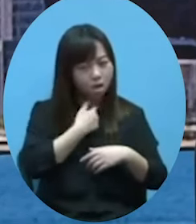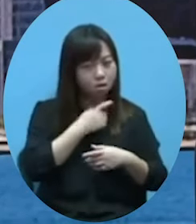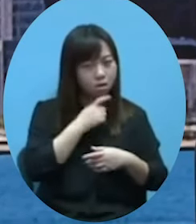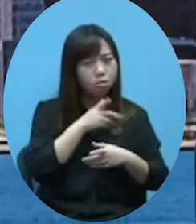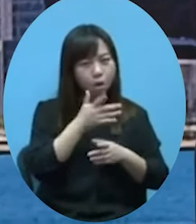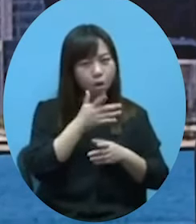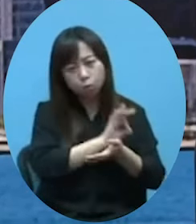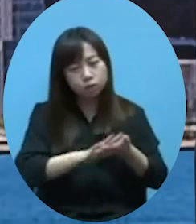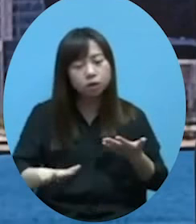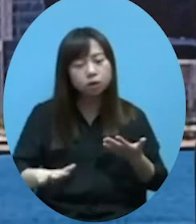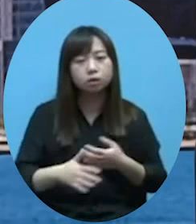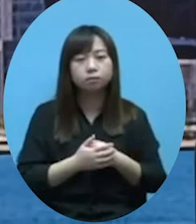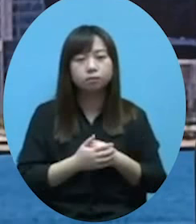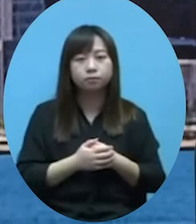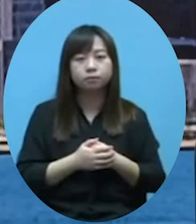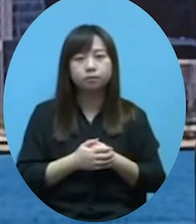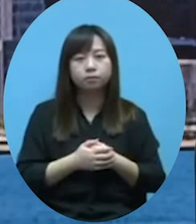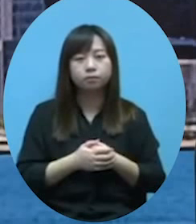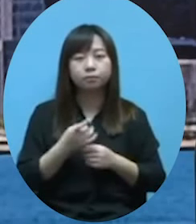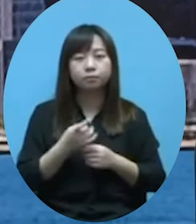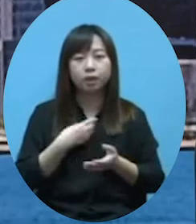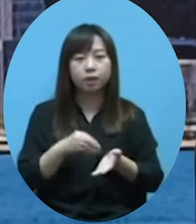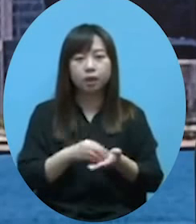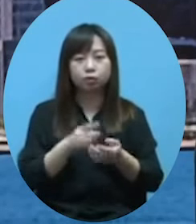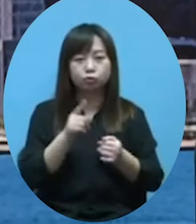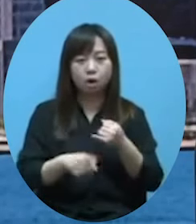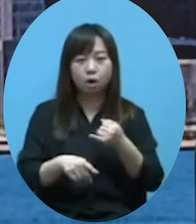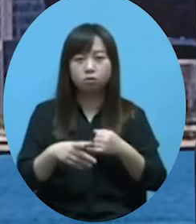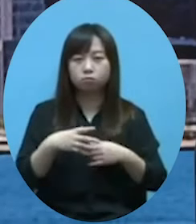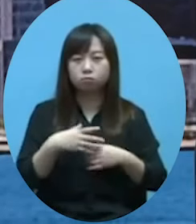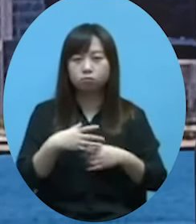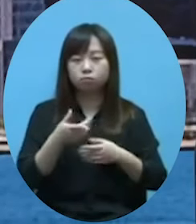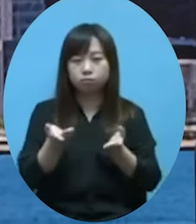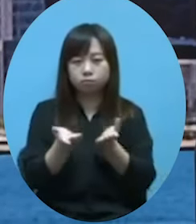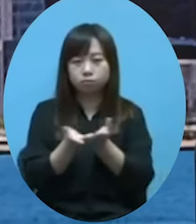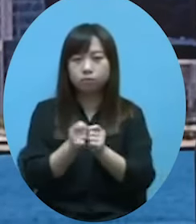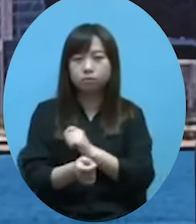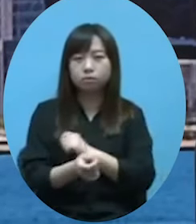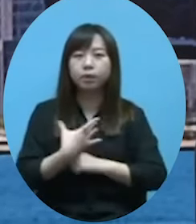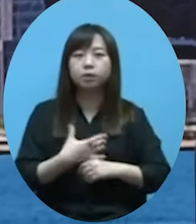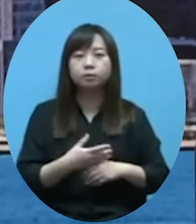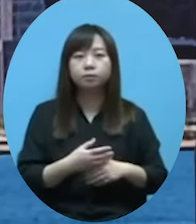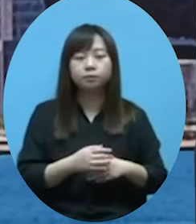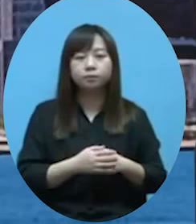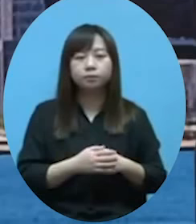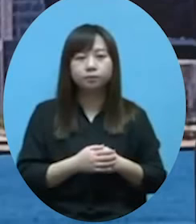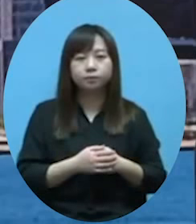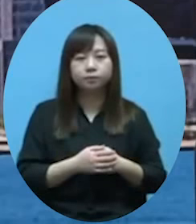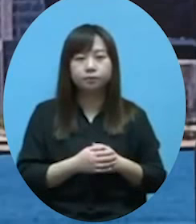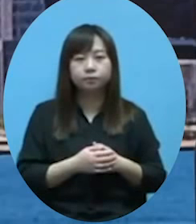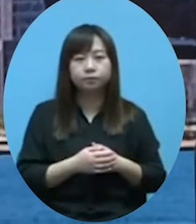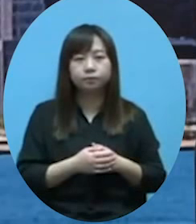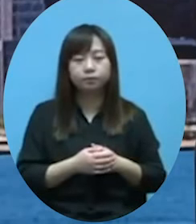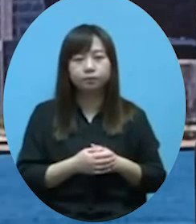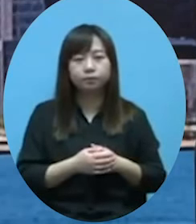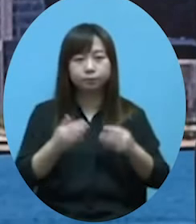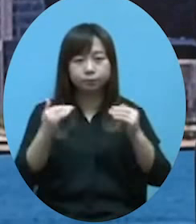陰性的所以就沒有一個確實的結論看這方面下一條